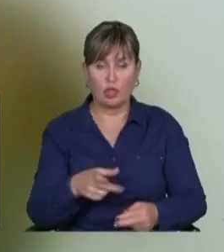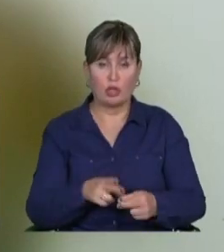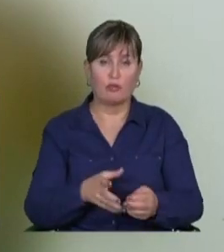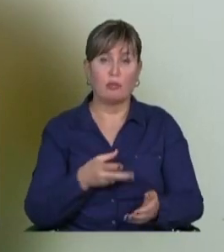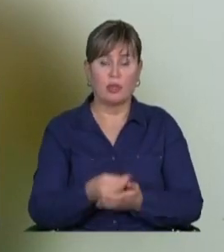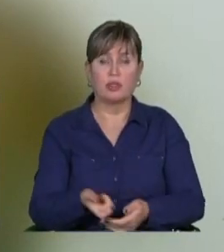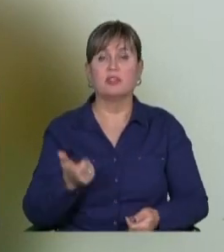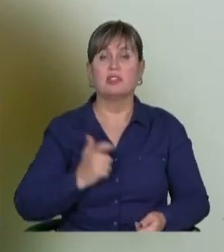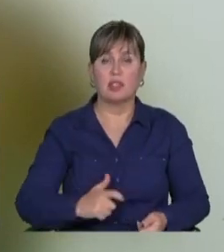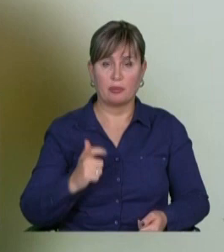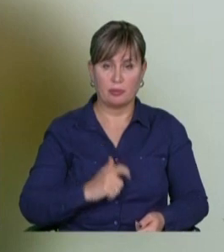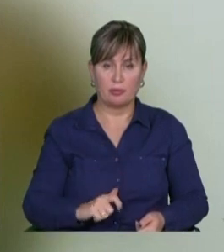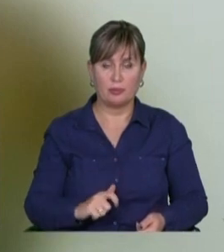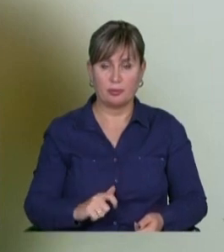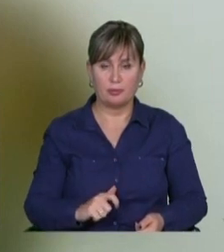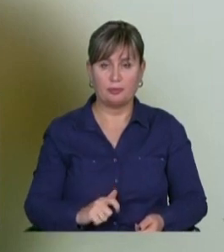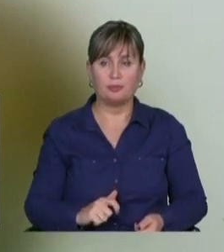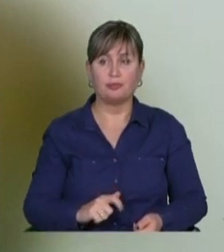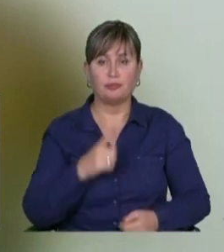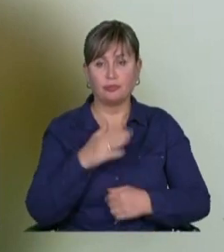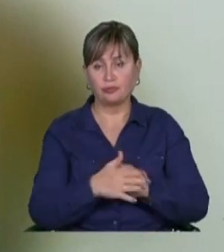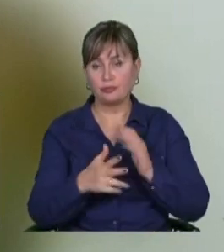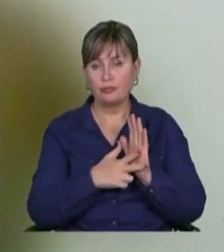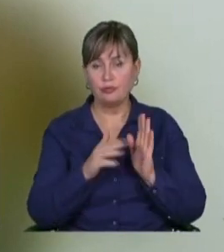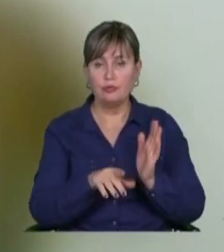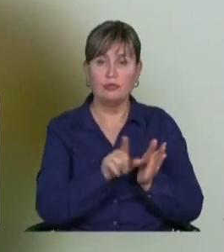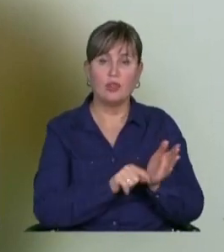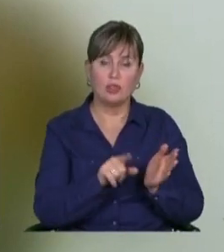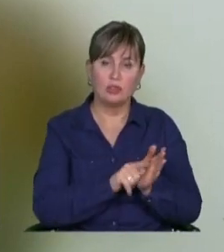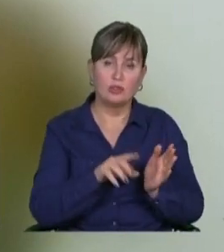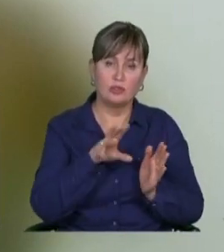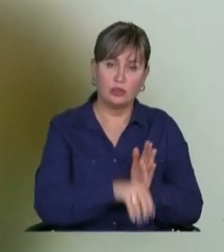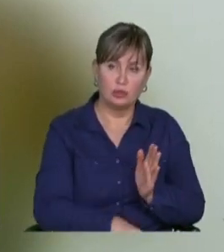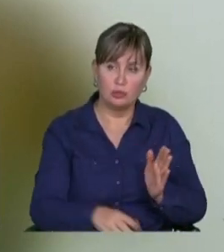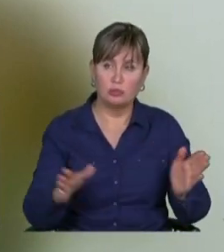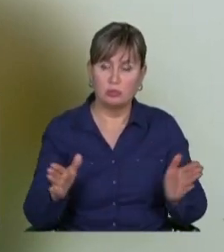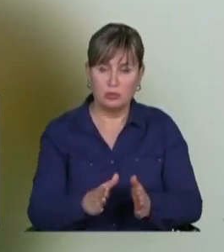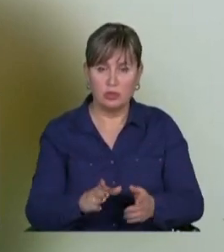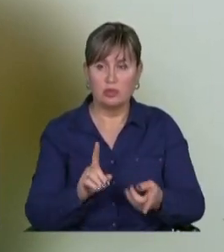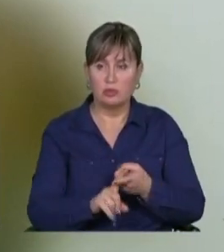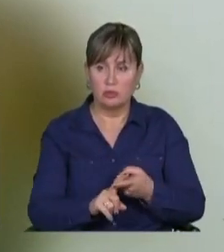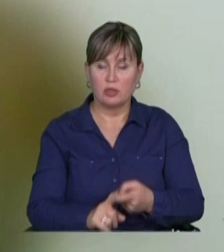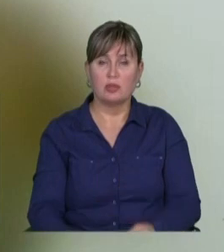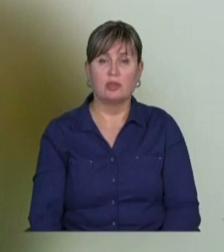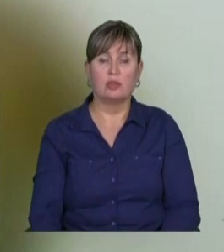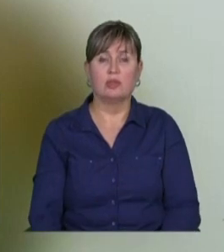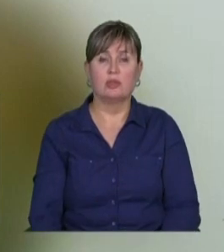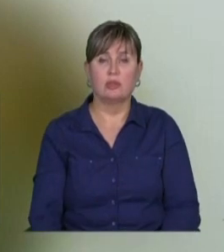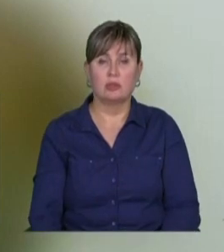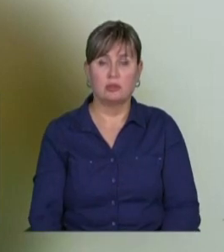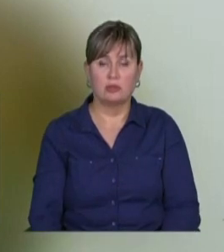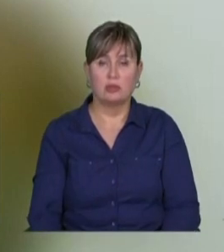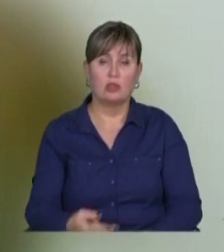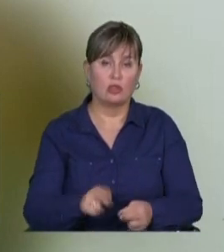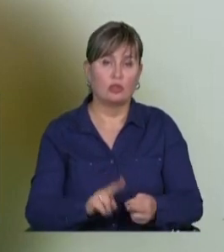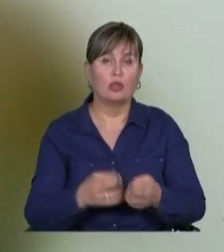себе практически там 8 тысяч. Это пенсионный взнос минимальный. Это пенсионные деньги гражданина, которые